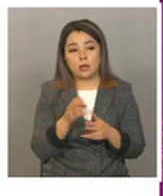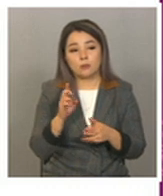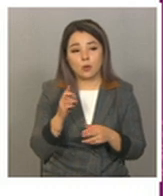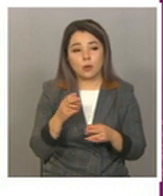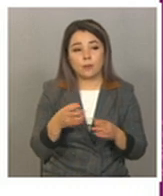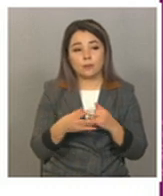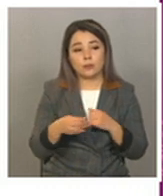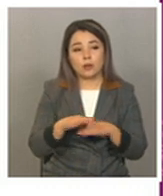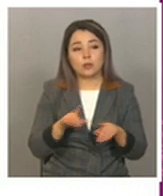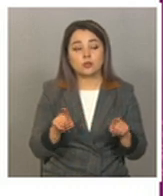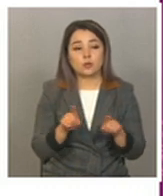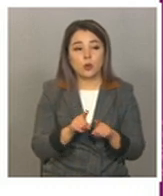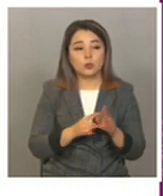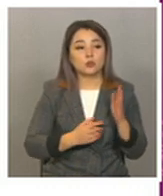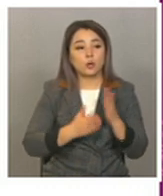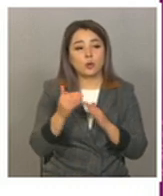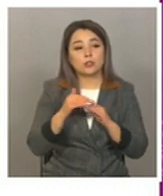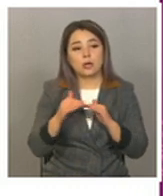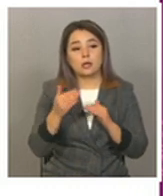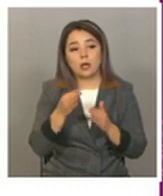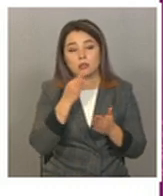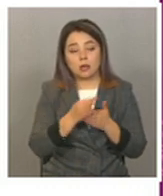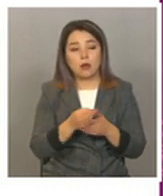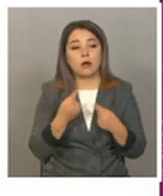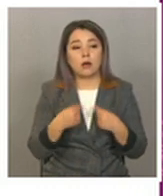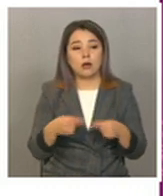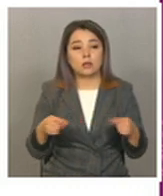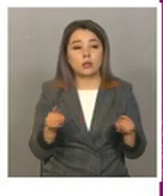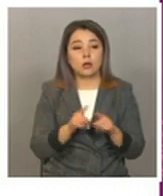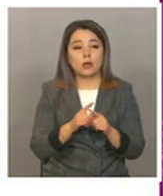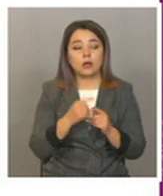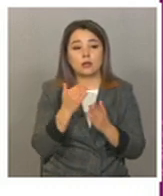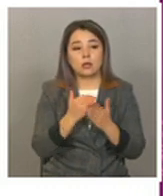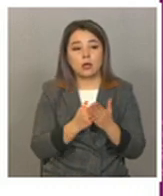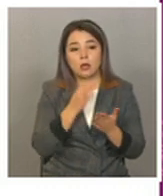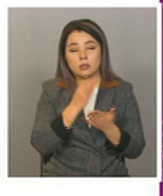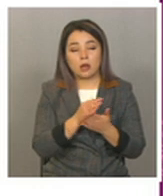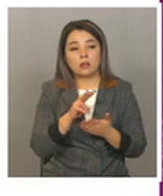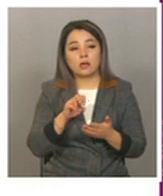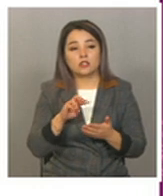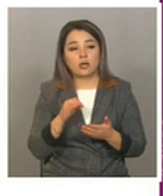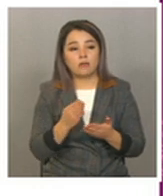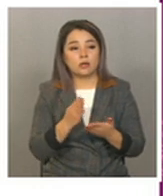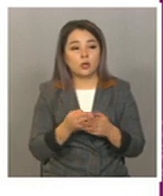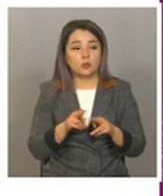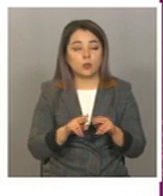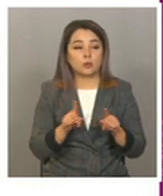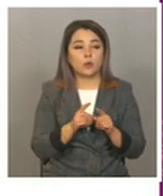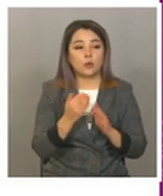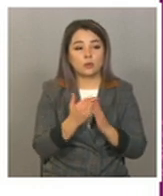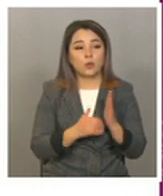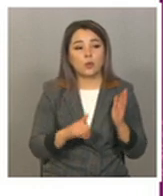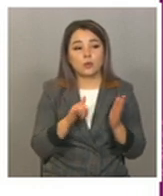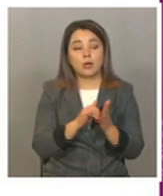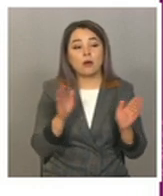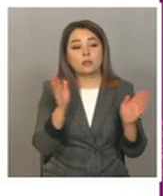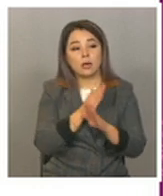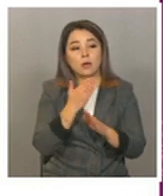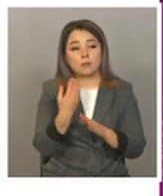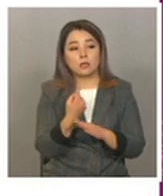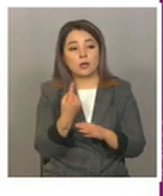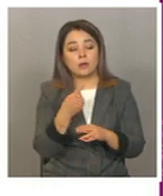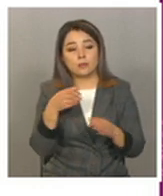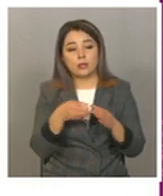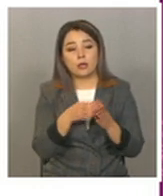Биоалуан түрліктің жоғары деңгейінде әр түрлі экожүйелер және ландшафтар орналасады. Табиғатта бір текті